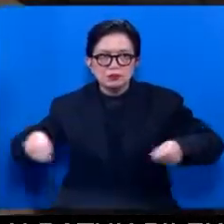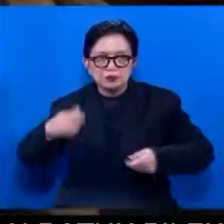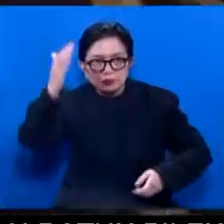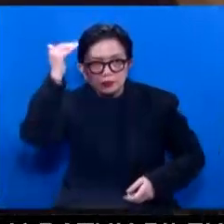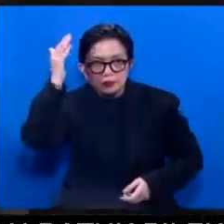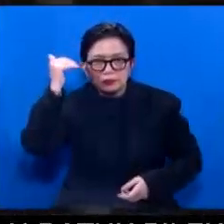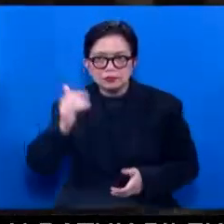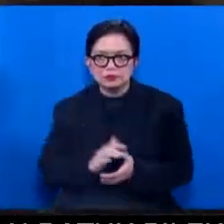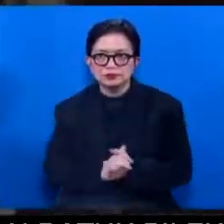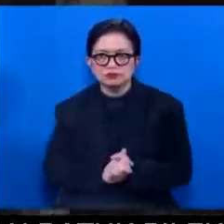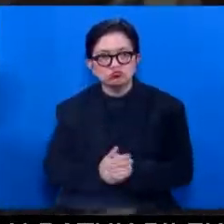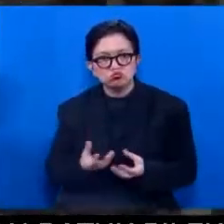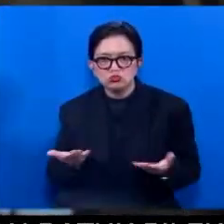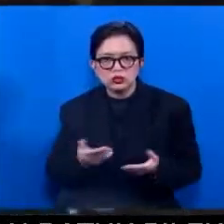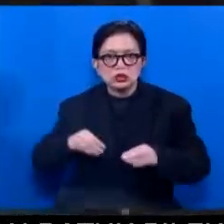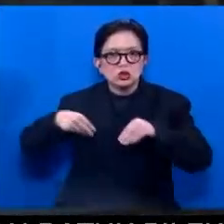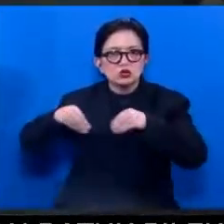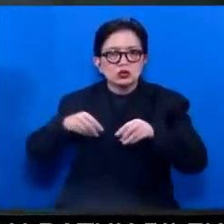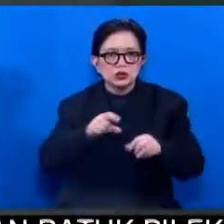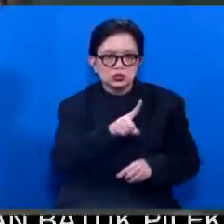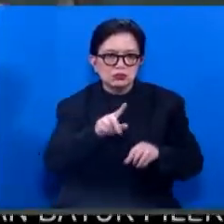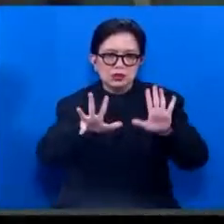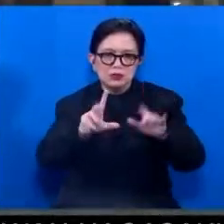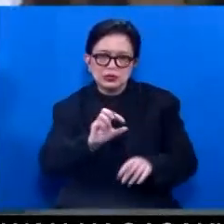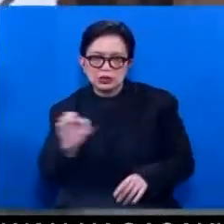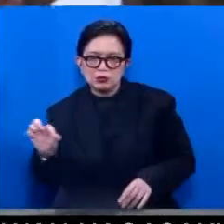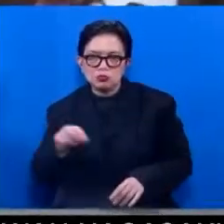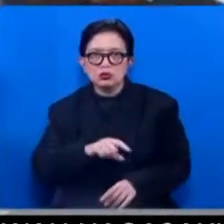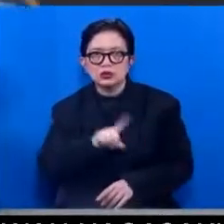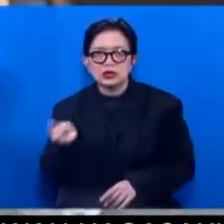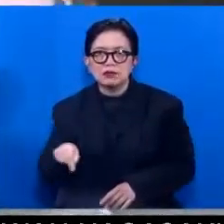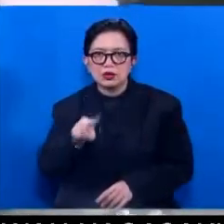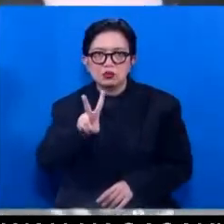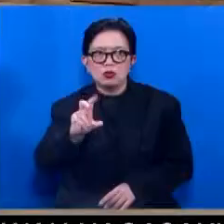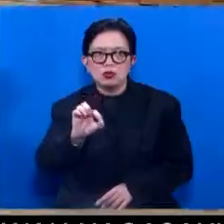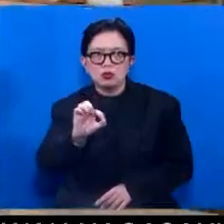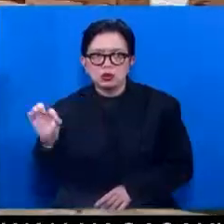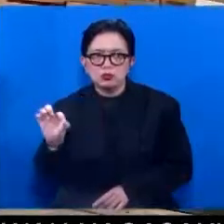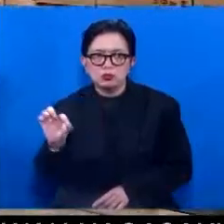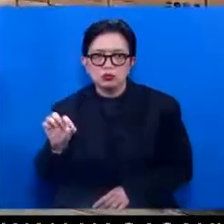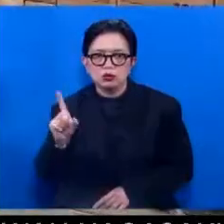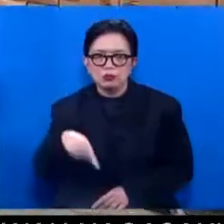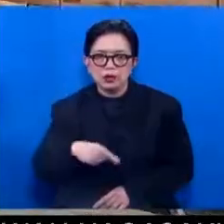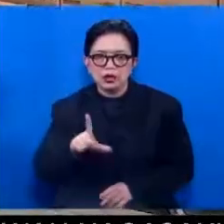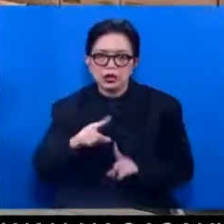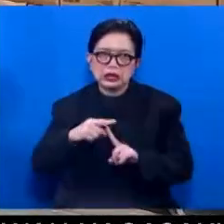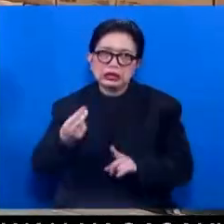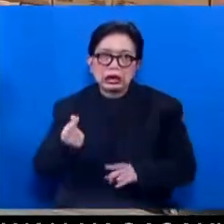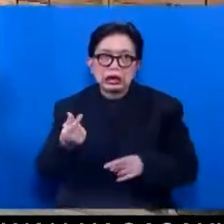tertinggi, yakni Rp19.000 hingga Rp20.000 per liternya. Tim Liputan CNN Indonesia.